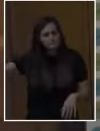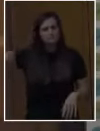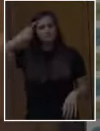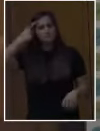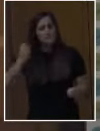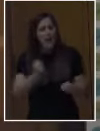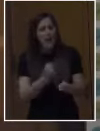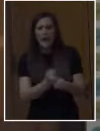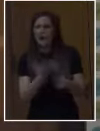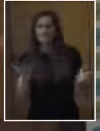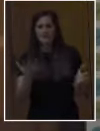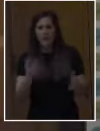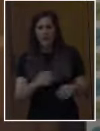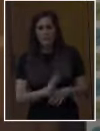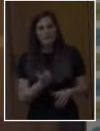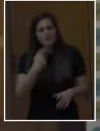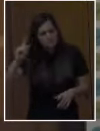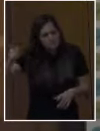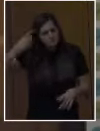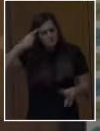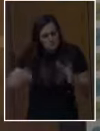εργασία, ένα πρωτότυπο προϊόν.